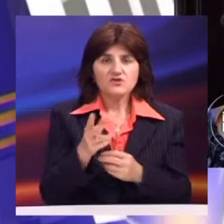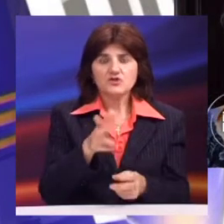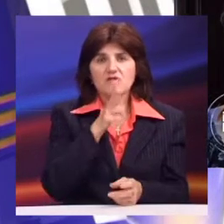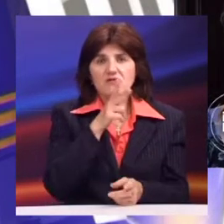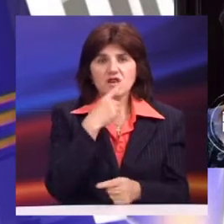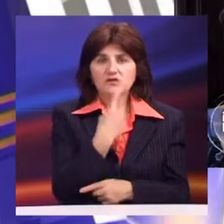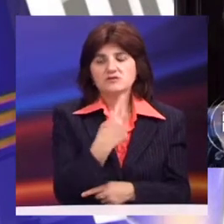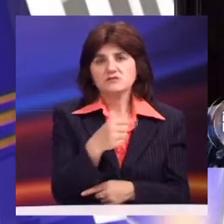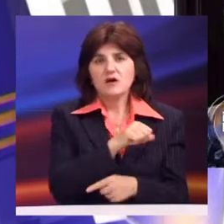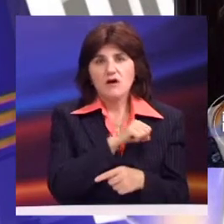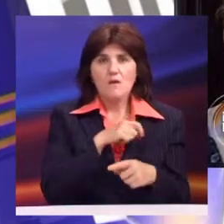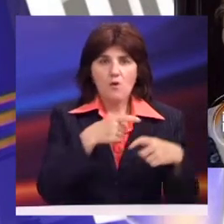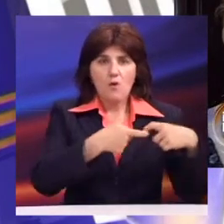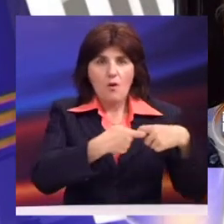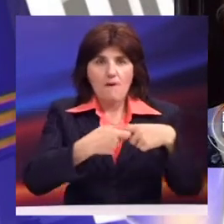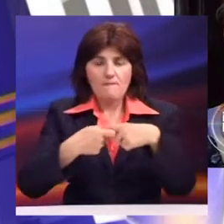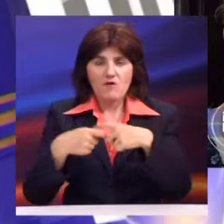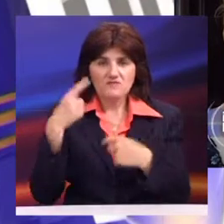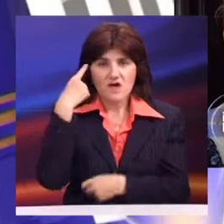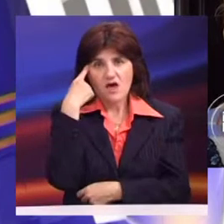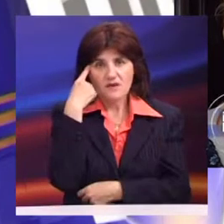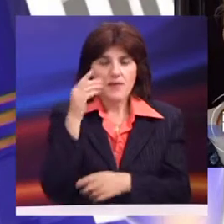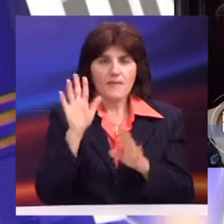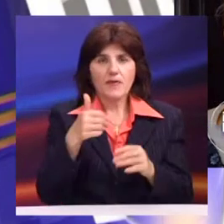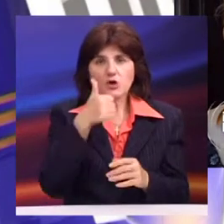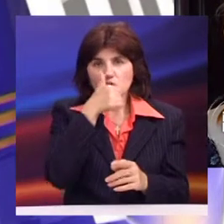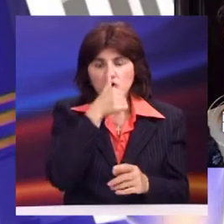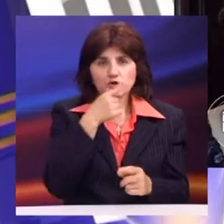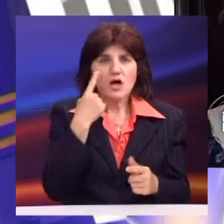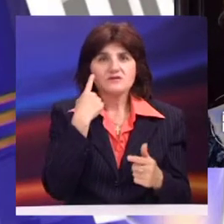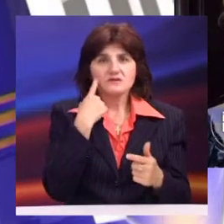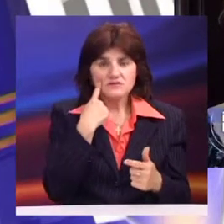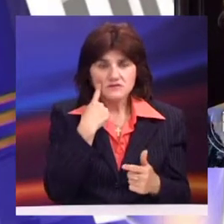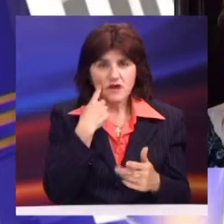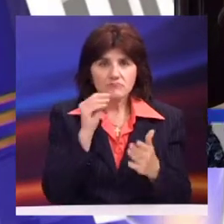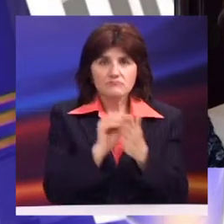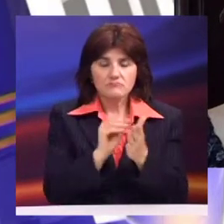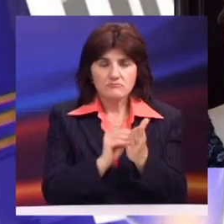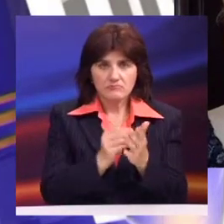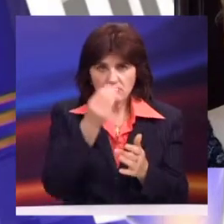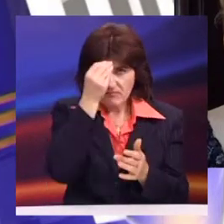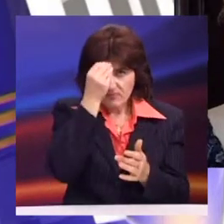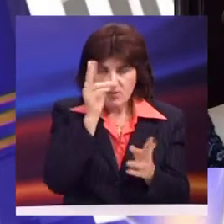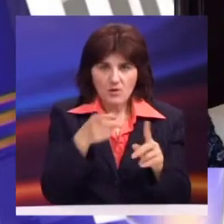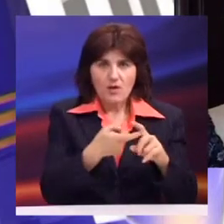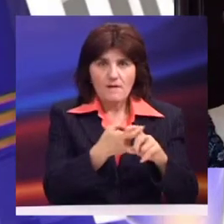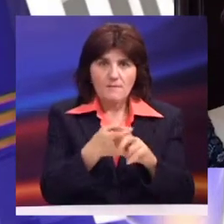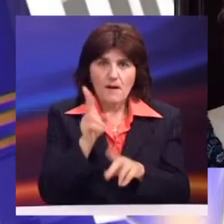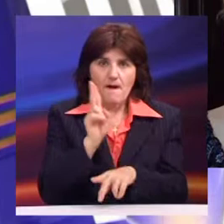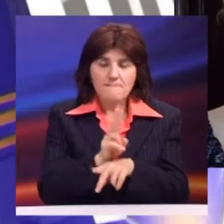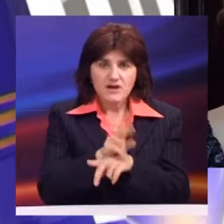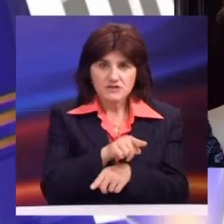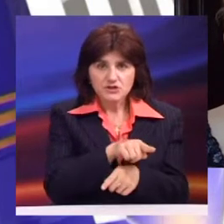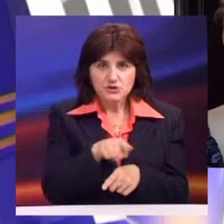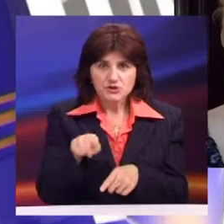razmišljanje, logičko razmišljanje, povezivanje nego znanje koje oni imaju. Znači, moraju da povezuju i moraju jako pažljivo